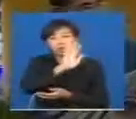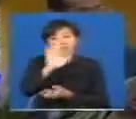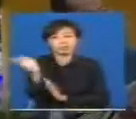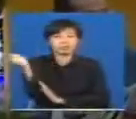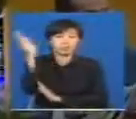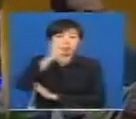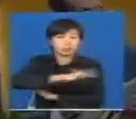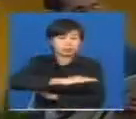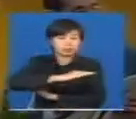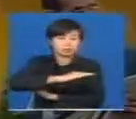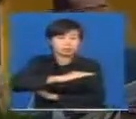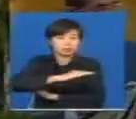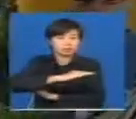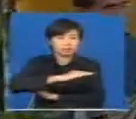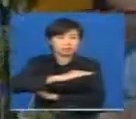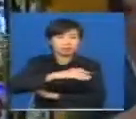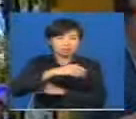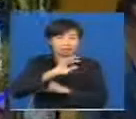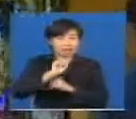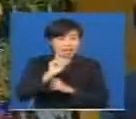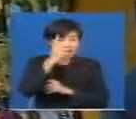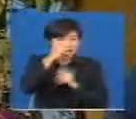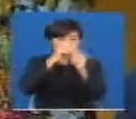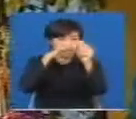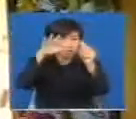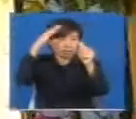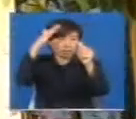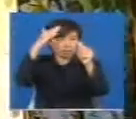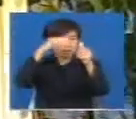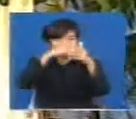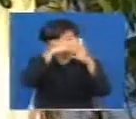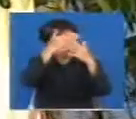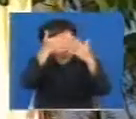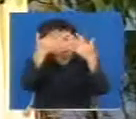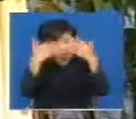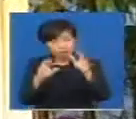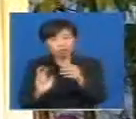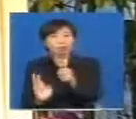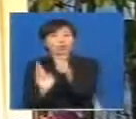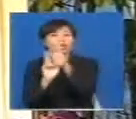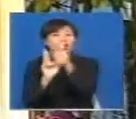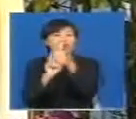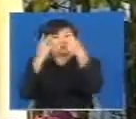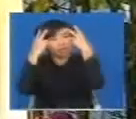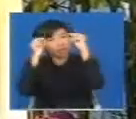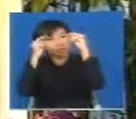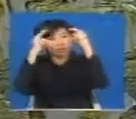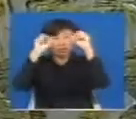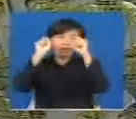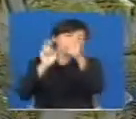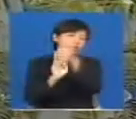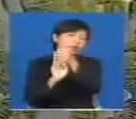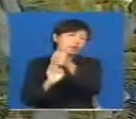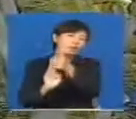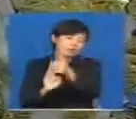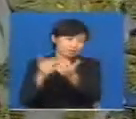างเดียวซึ่งวันหลังก็ระดับรองลงมาแต่รองลงมานี่ก็ยังเป็นระดับรองประธานาธิบดีรองนายกรัฐมนตรีนะฮะ ครับ คนนั้น